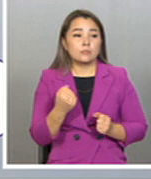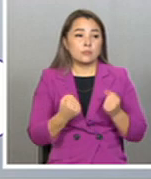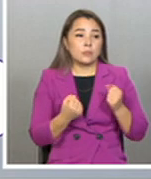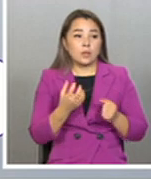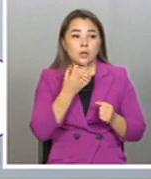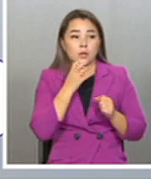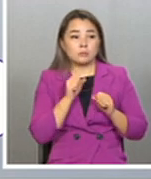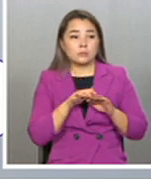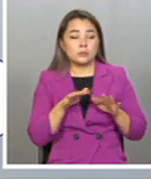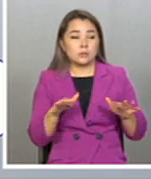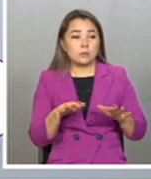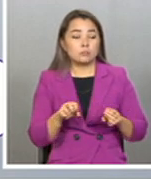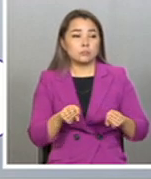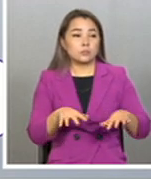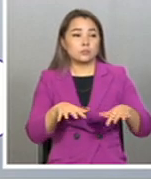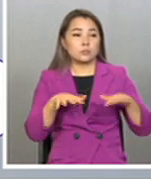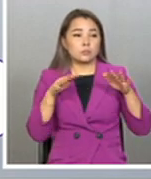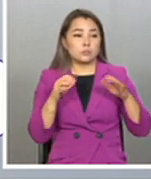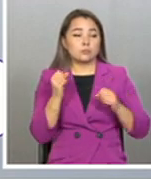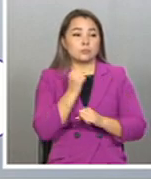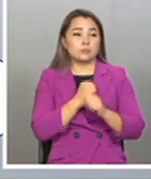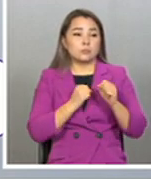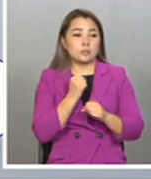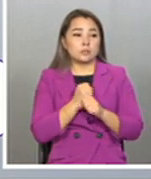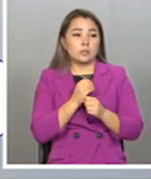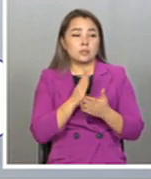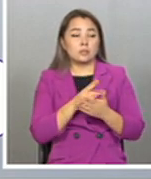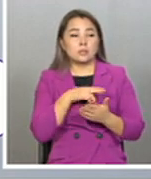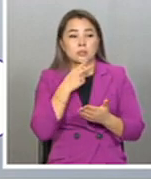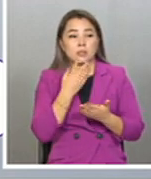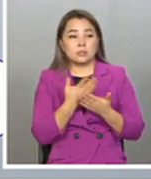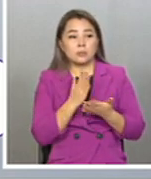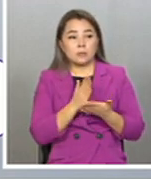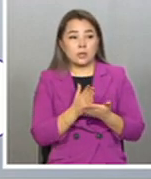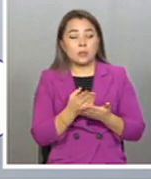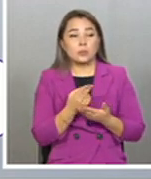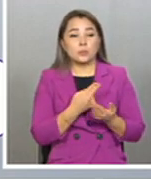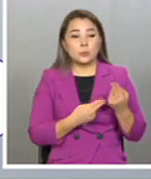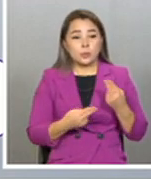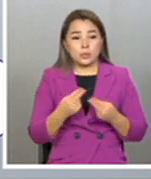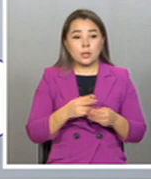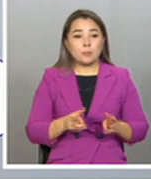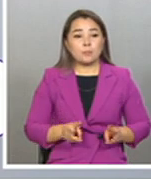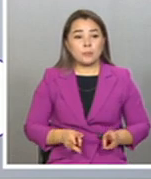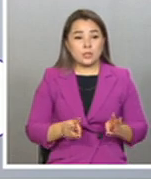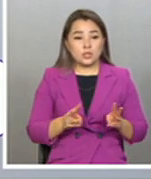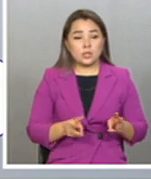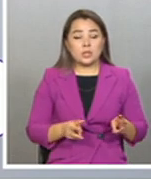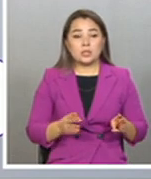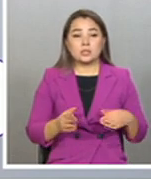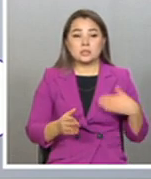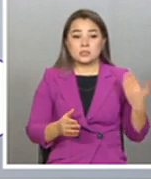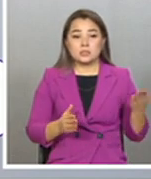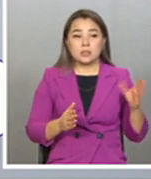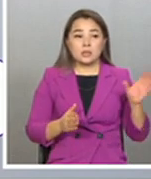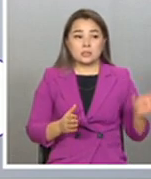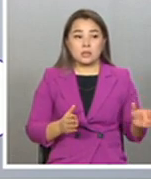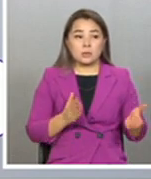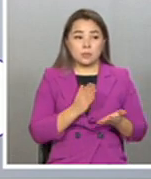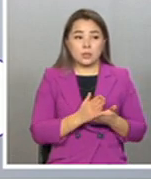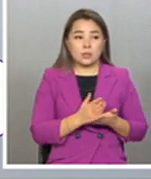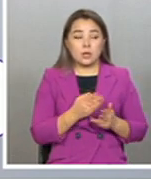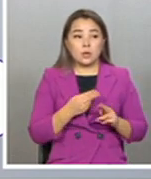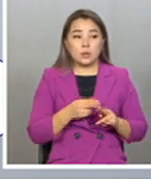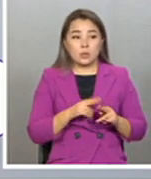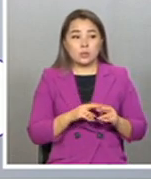яғни бу машинасында қолданылады. Суретке назар аударып қарайтын болсаңыздар, яғни суретте пеш бізде сыртта орналасқан. Осы пеште